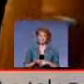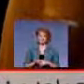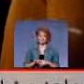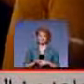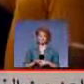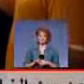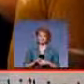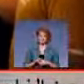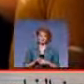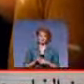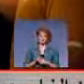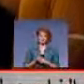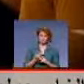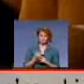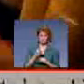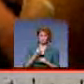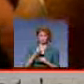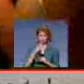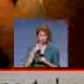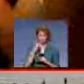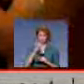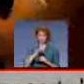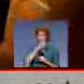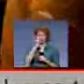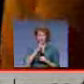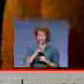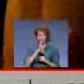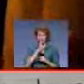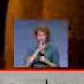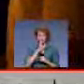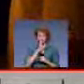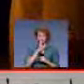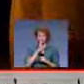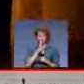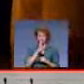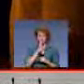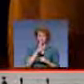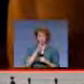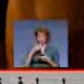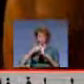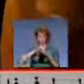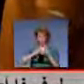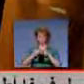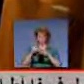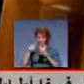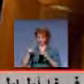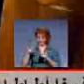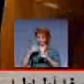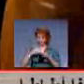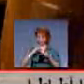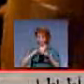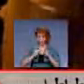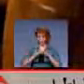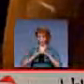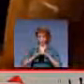الحجاب نفسه قديم. قديم يعني قديم يعني ولا بتاعته قديم. هو موجود بقول لك انا بسالك. يعني. موجود الحجاب؟ لا ما انا وديته الناس يعني في